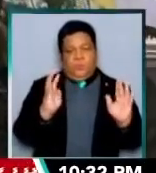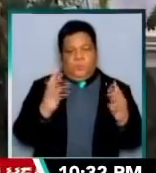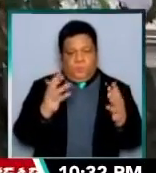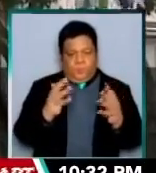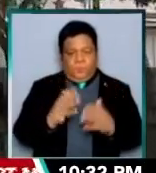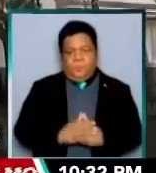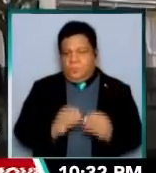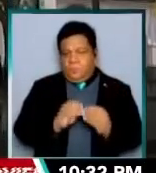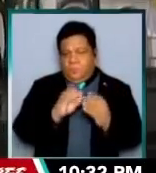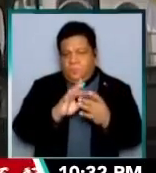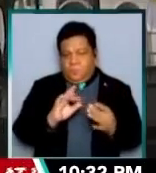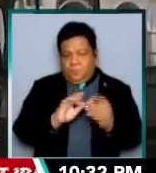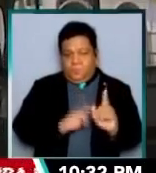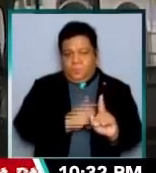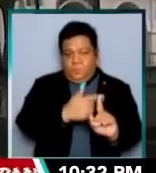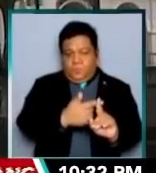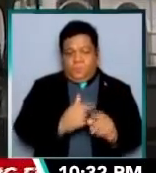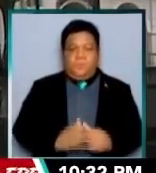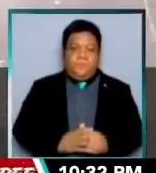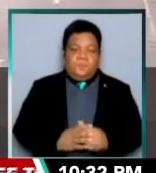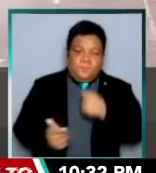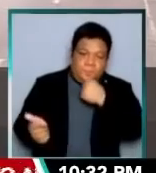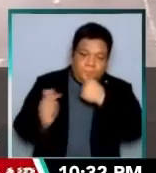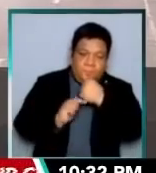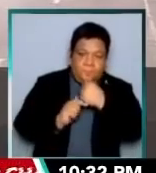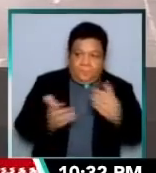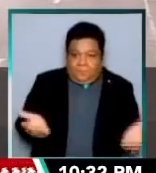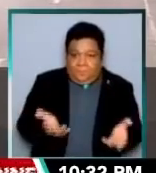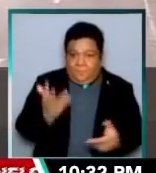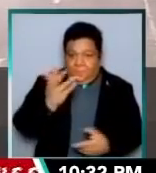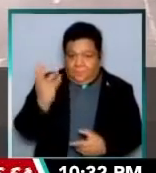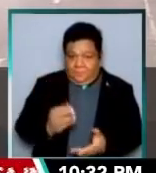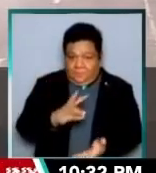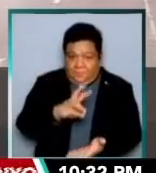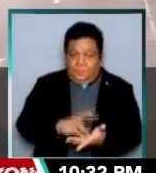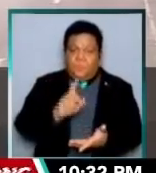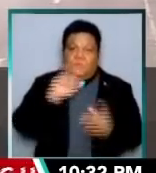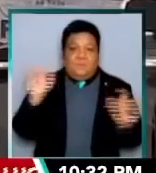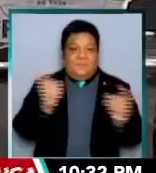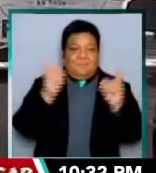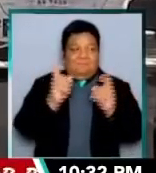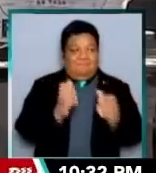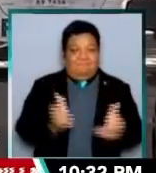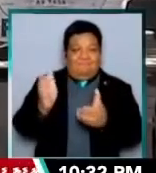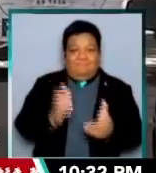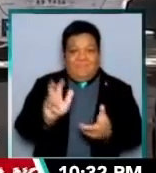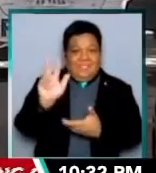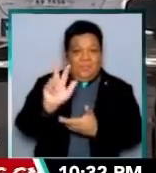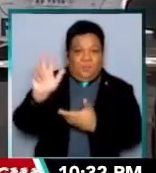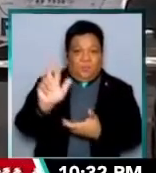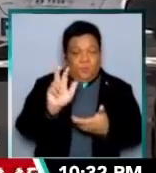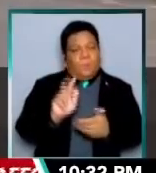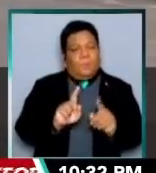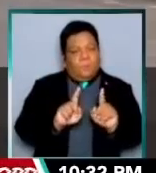Piyesta na ng Santo Niño dito sa Batangas City ngayong Linggo. Pero wala masyadong mga palamuti sa mga kalsada. Kanselado kasi muli ang